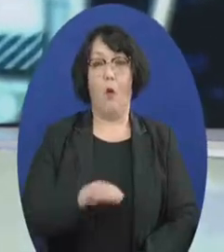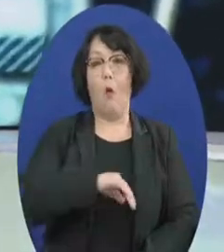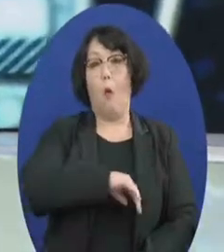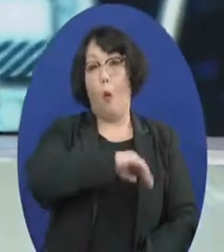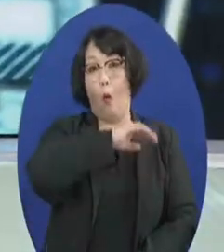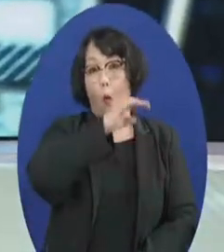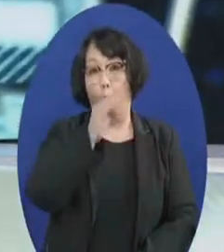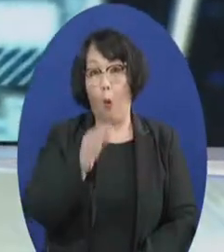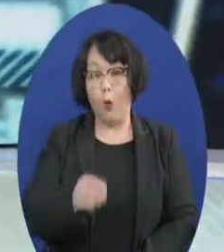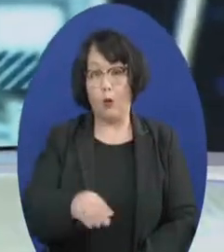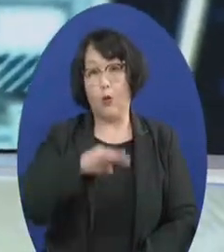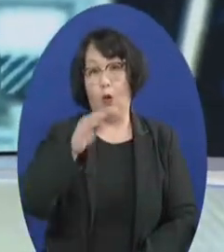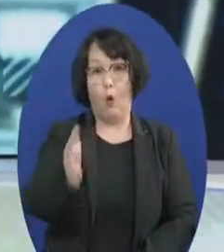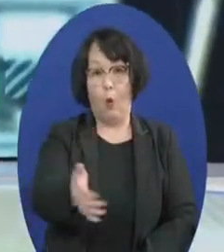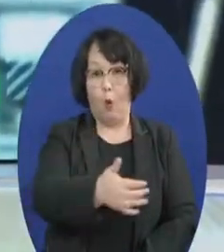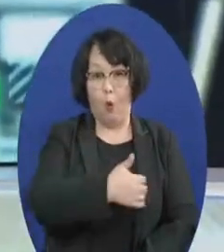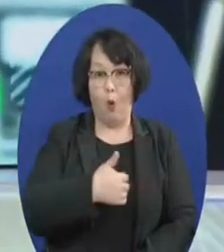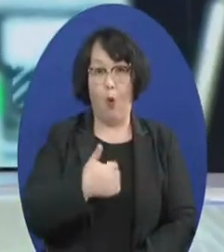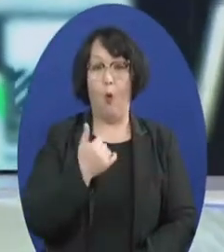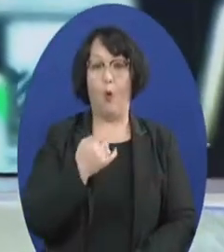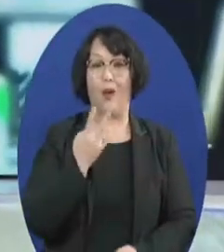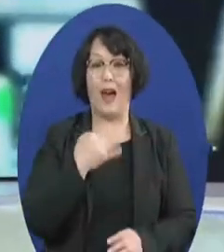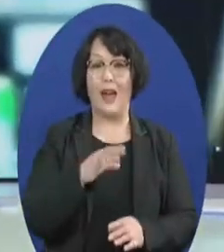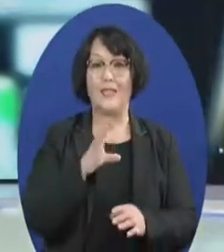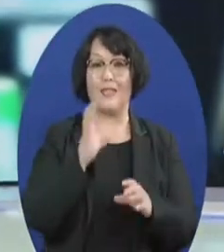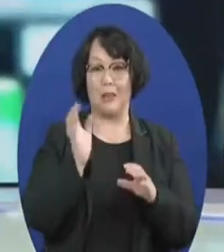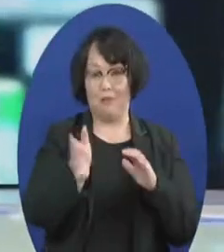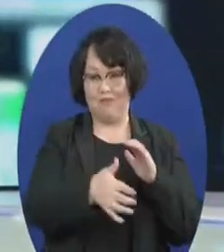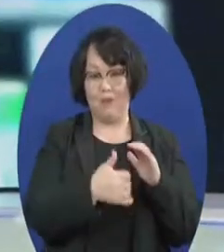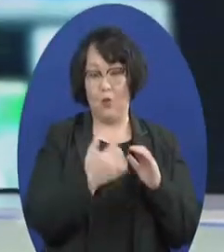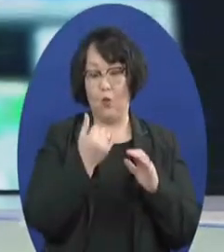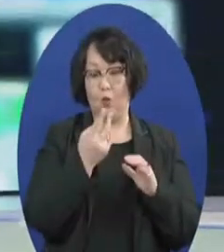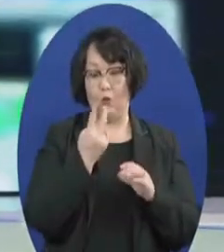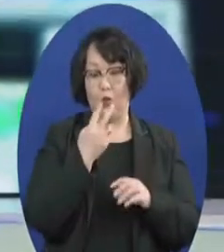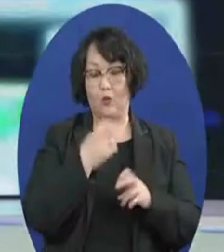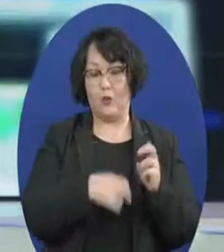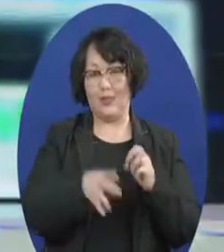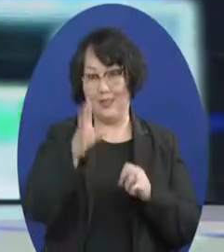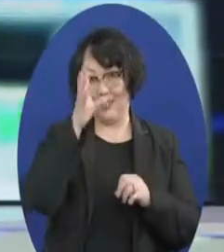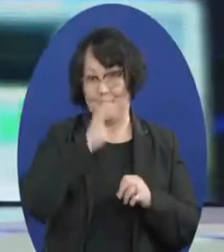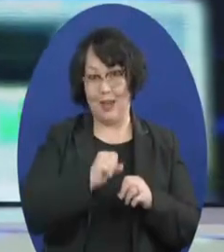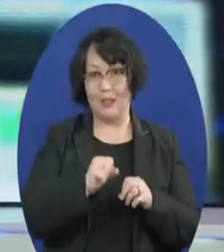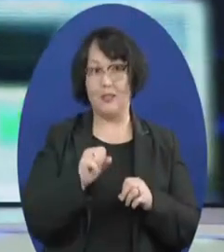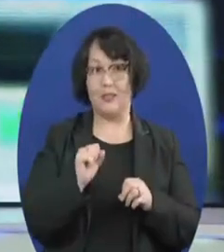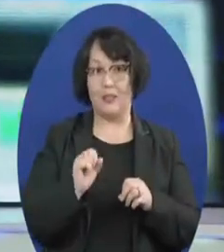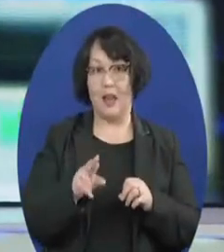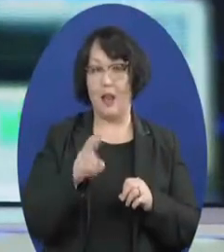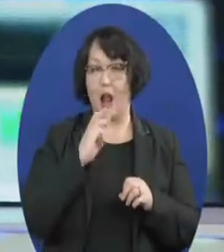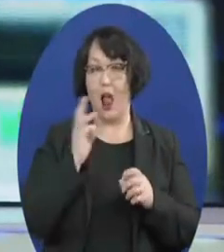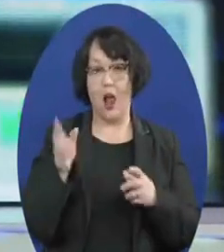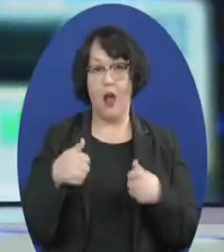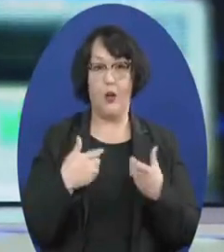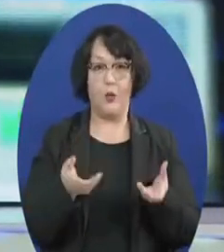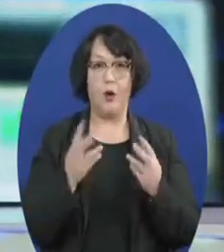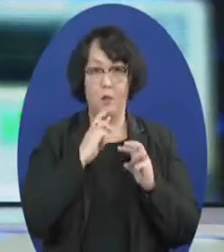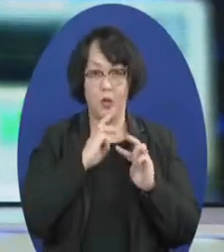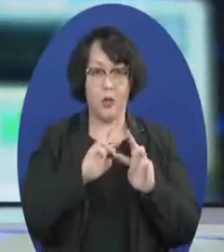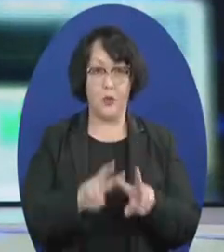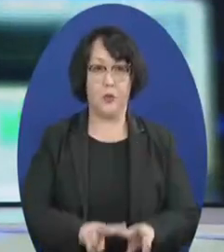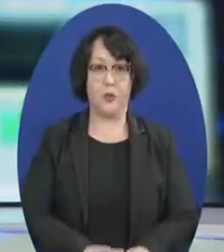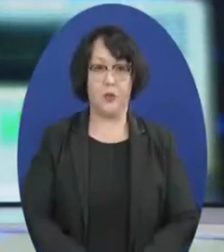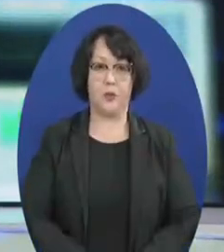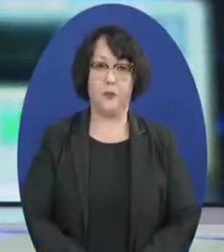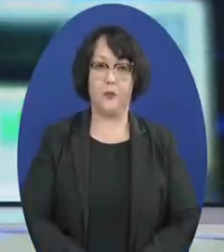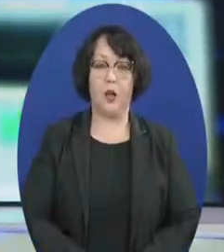Уул уурхайн салбар тулгумдж байгаа хамгийн сүүлийн үеийн асуудлаар уул уурхай хөндүүлдэрийн сайд Яндантай манай сэтгүүлч Пүрү ярилцсныг та бүхэнд хүргэлээ. Мэдээгээ цааш